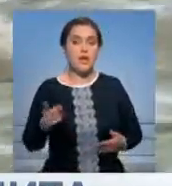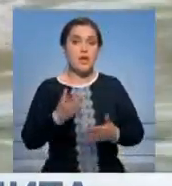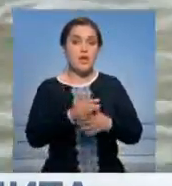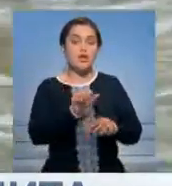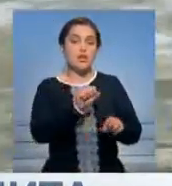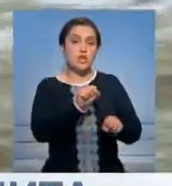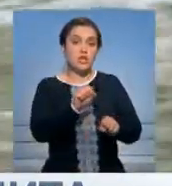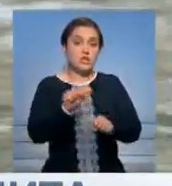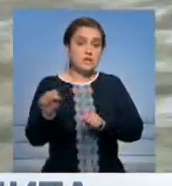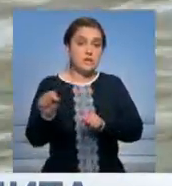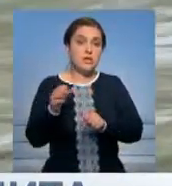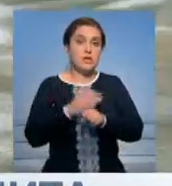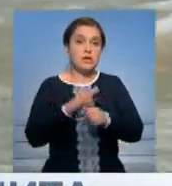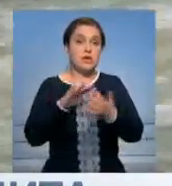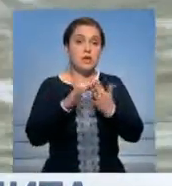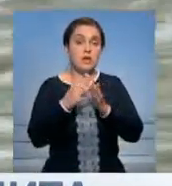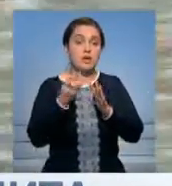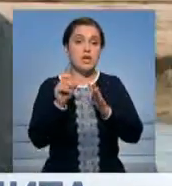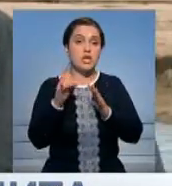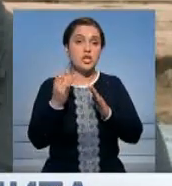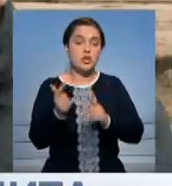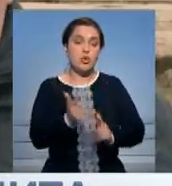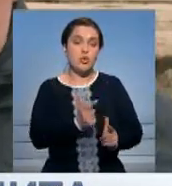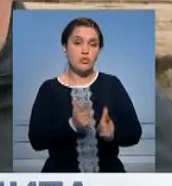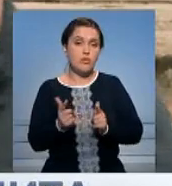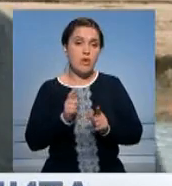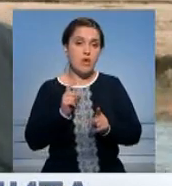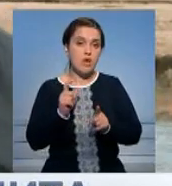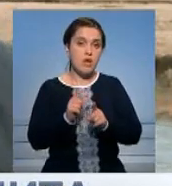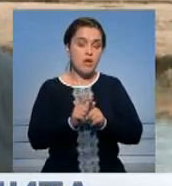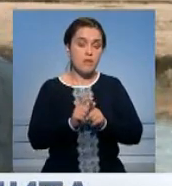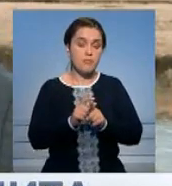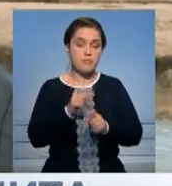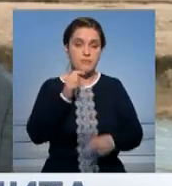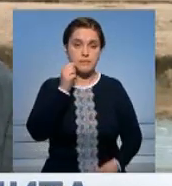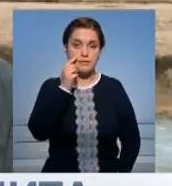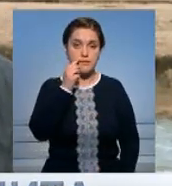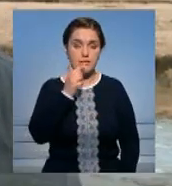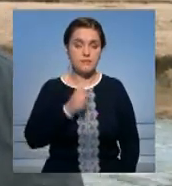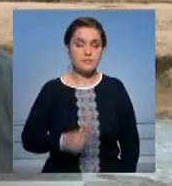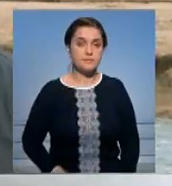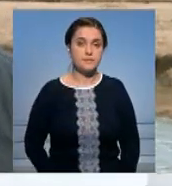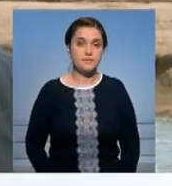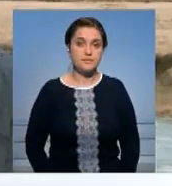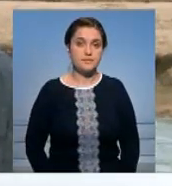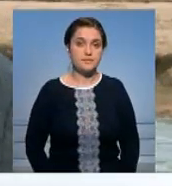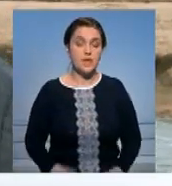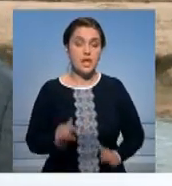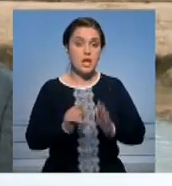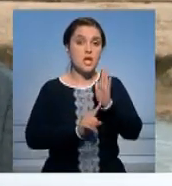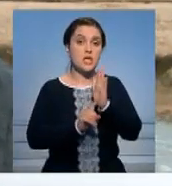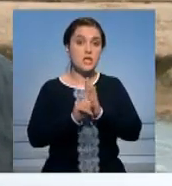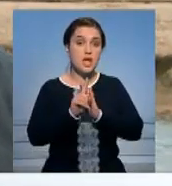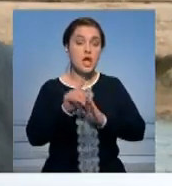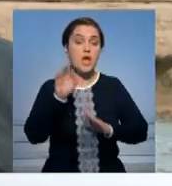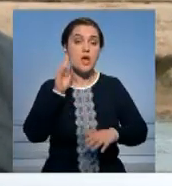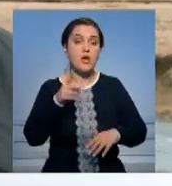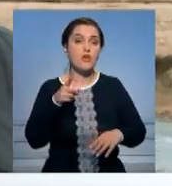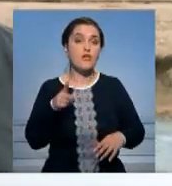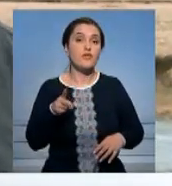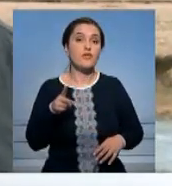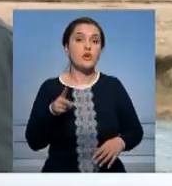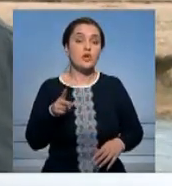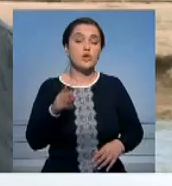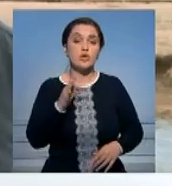защиту, село Караши встречает во всеоружии. К началу паводка мы подготовили более 2000 тонн инертного